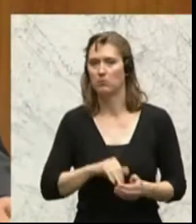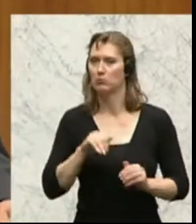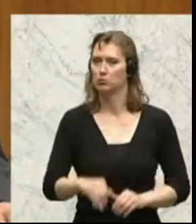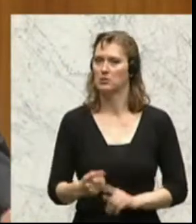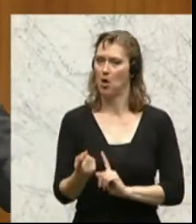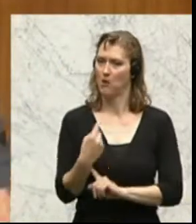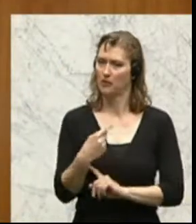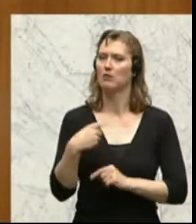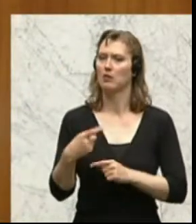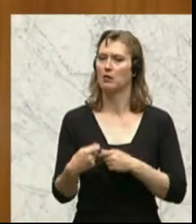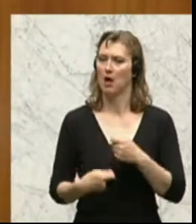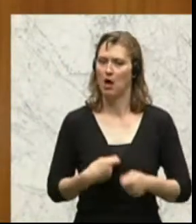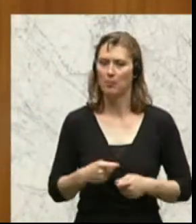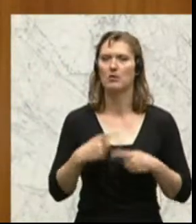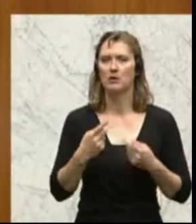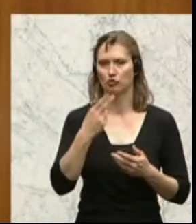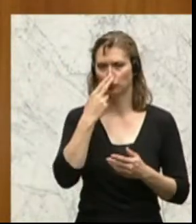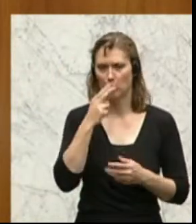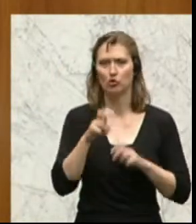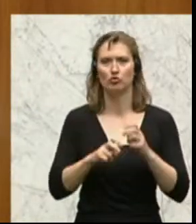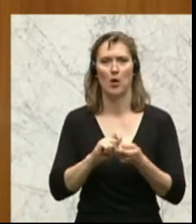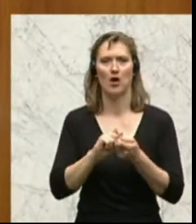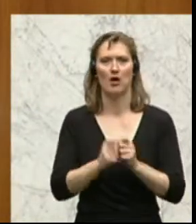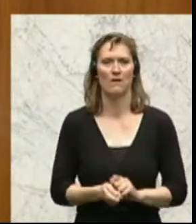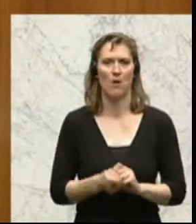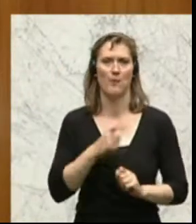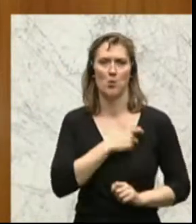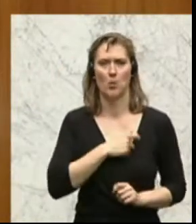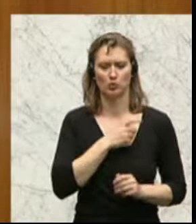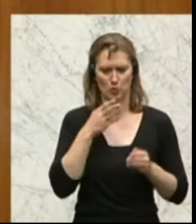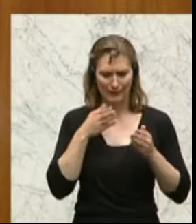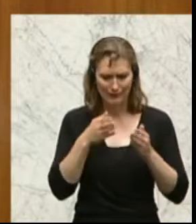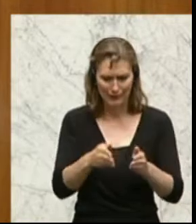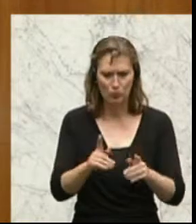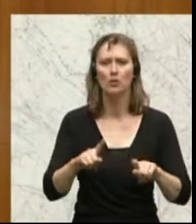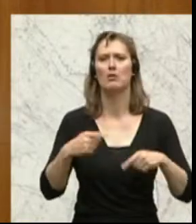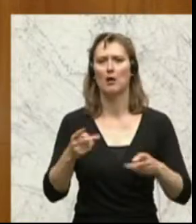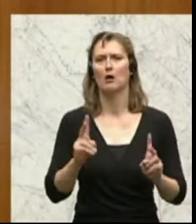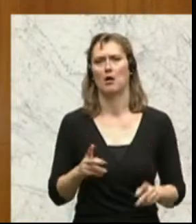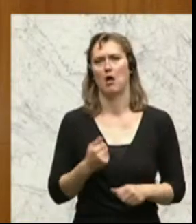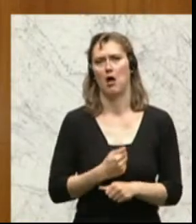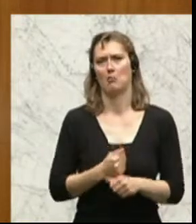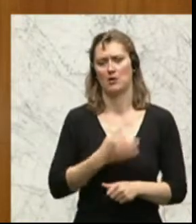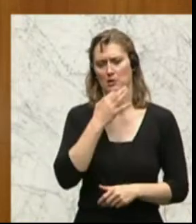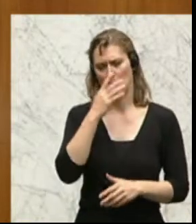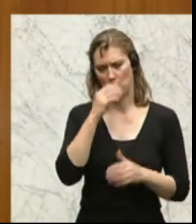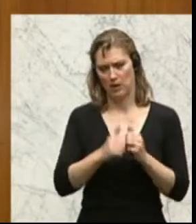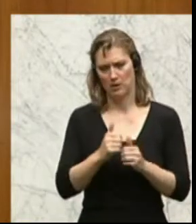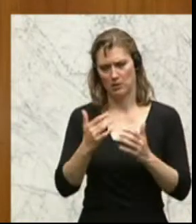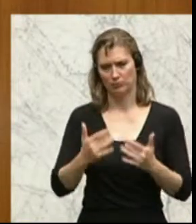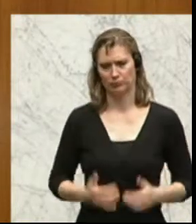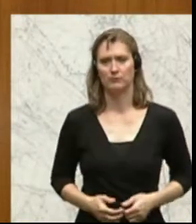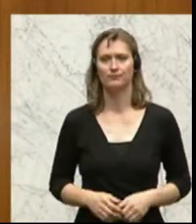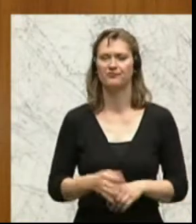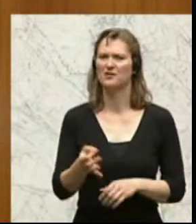muss zunächst einmal die Steuerreformkommission eine Richtung vorgeben, dann wird auch konkret durchgerechnet. Zur Frage